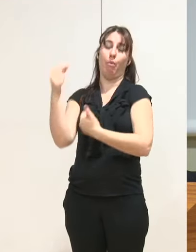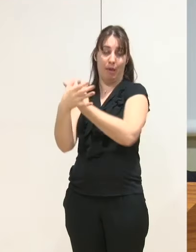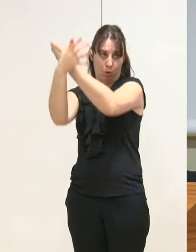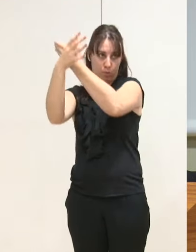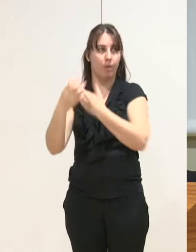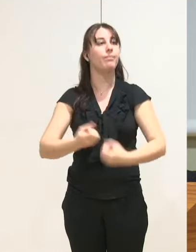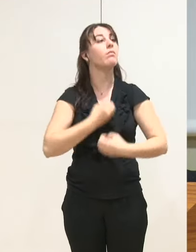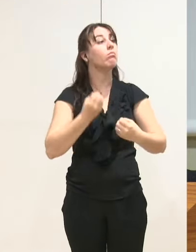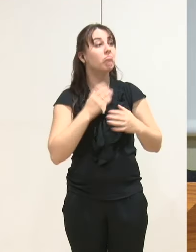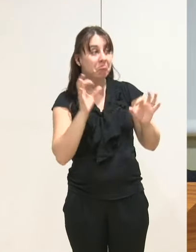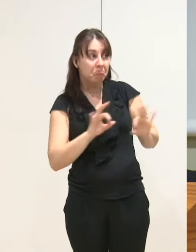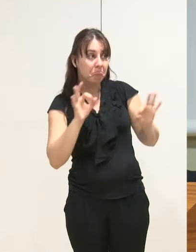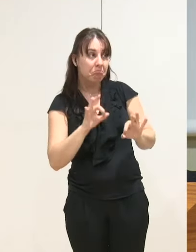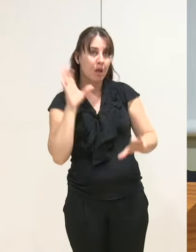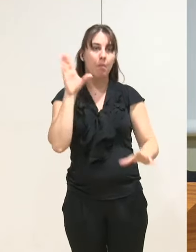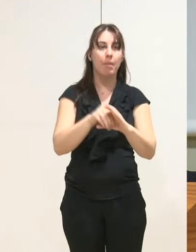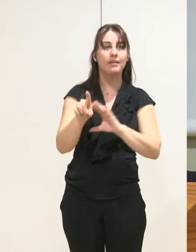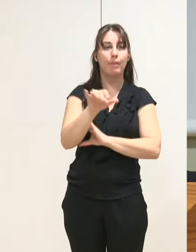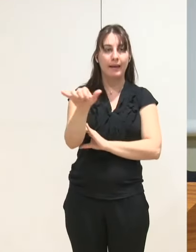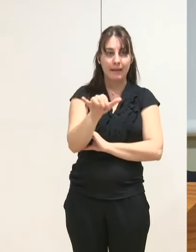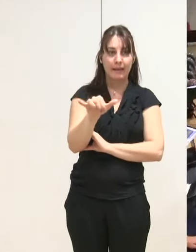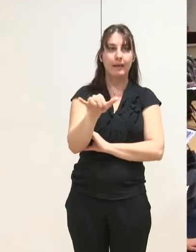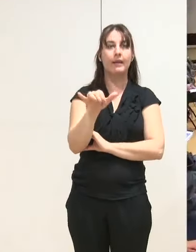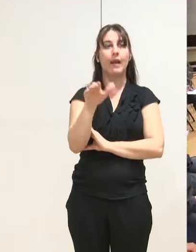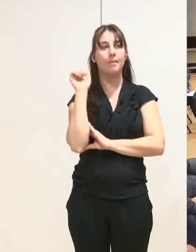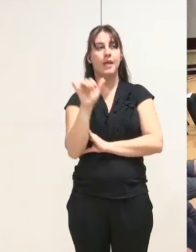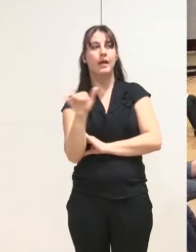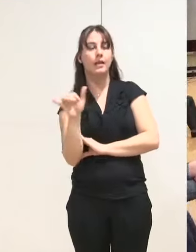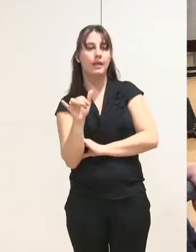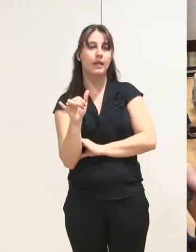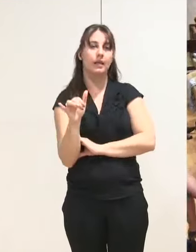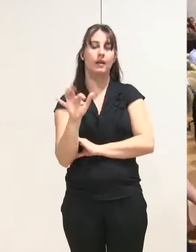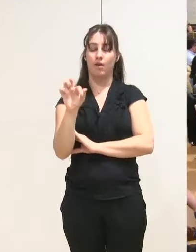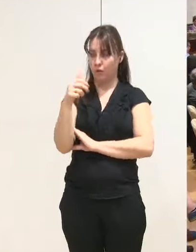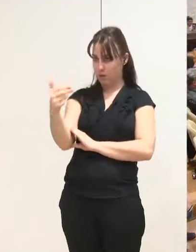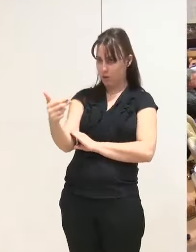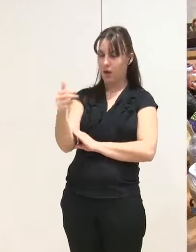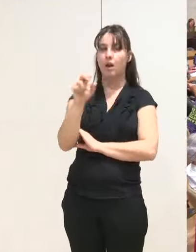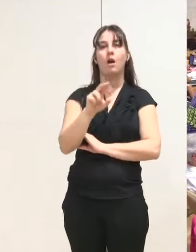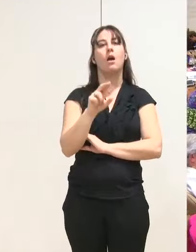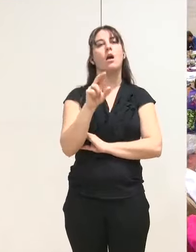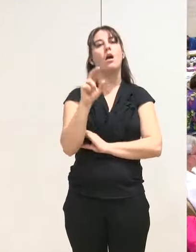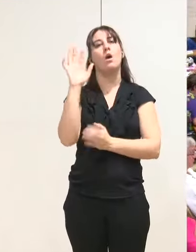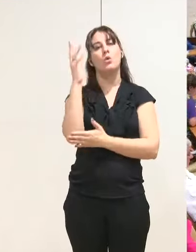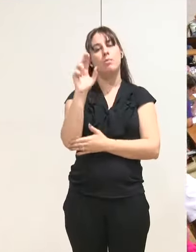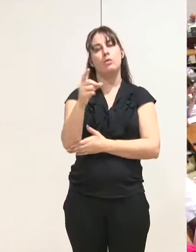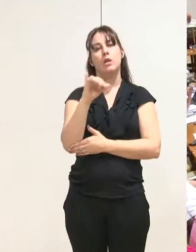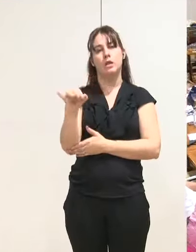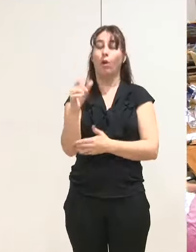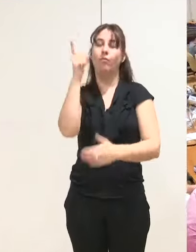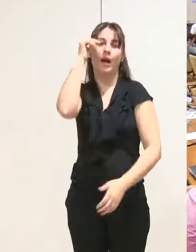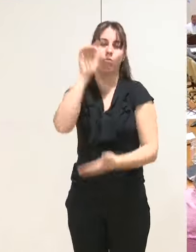commentaire qui ne prend pas part au vote qui s'abstient Front national UMP udi société civile